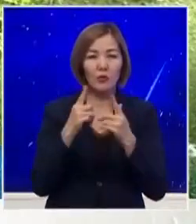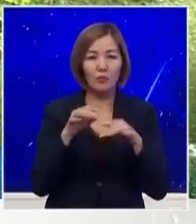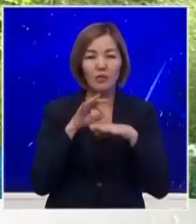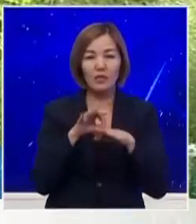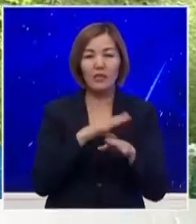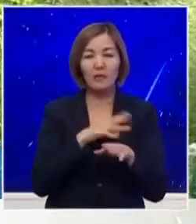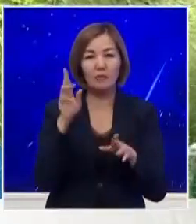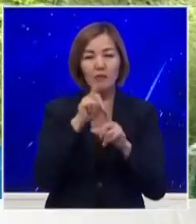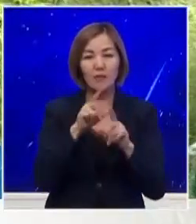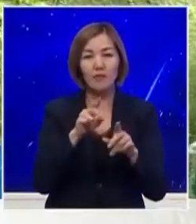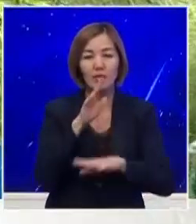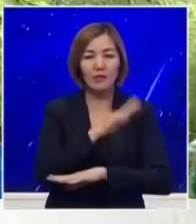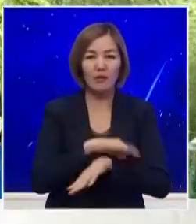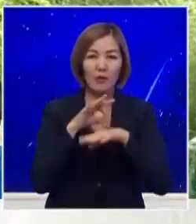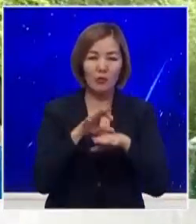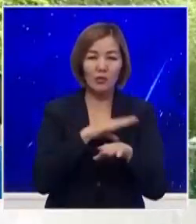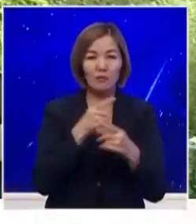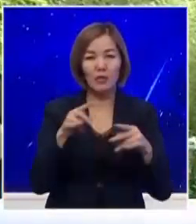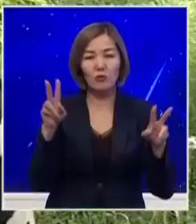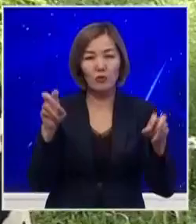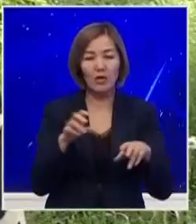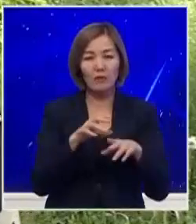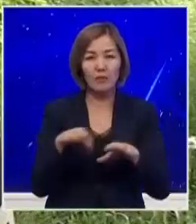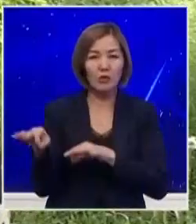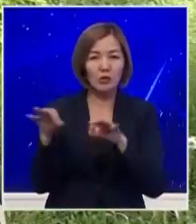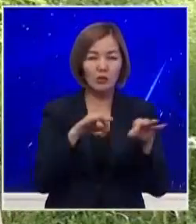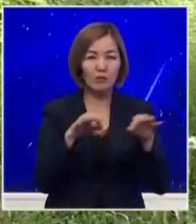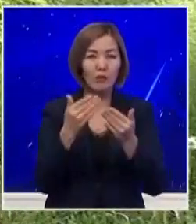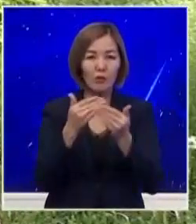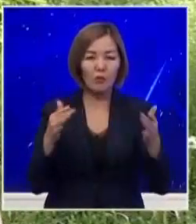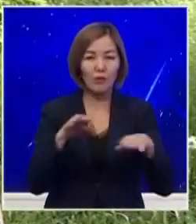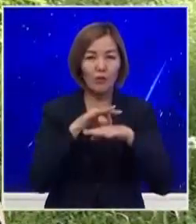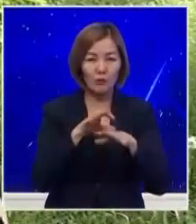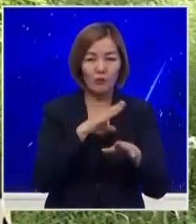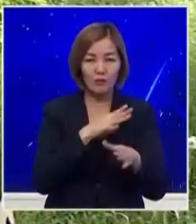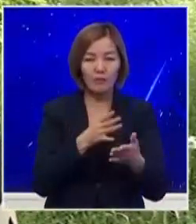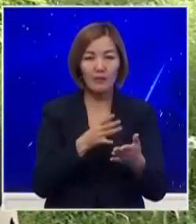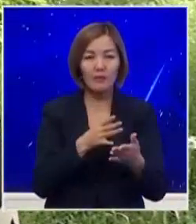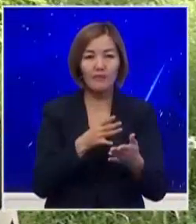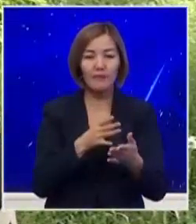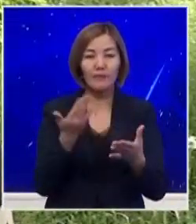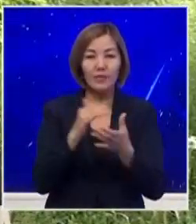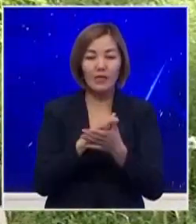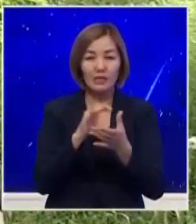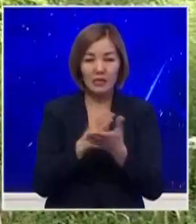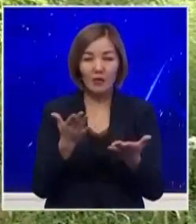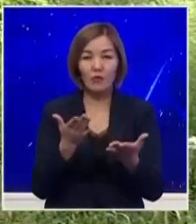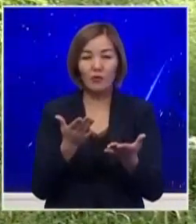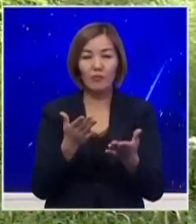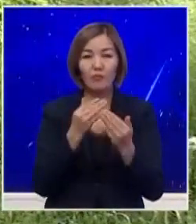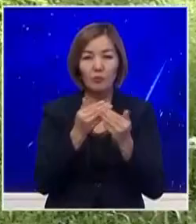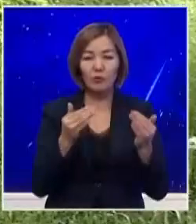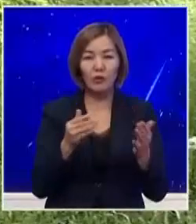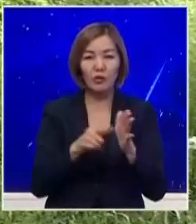беру мекемелерінде дәрістер оқимыз. Түрлі тақырыптарда жылжымалы көрмелер ұйымдастырамыз. Осыларды таныстыра отырып, музейде осы